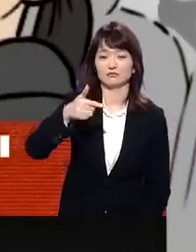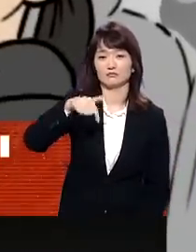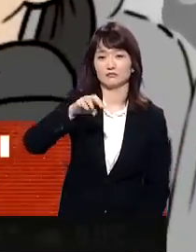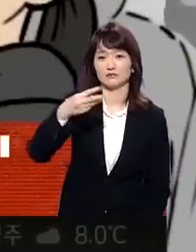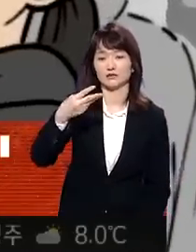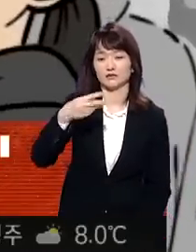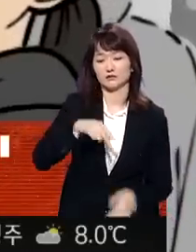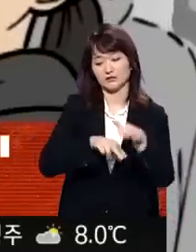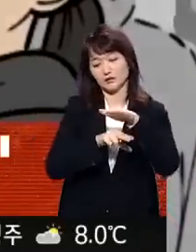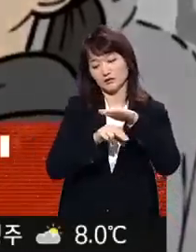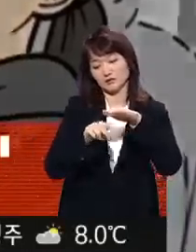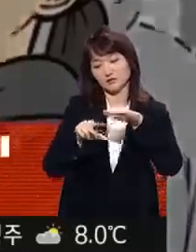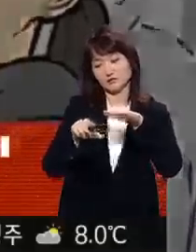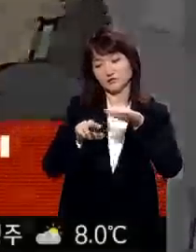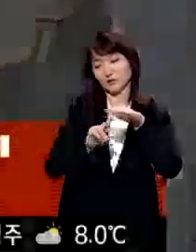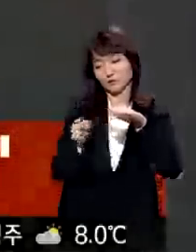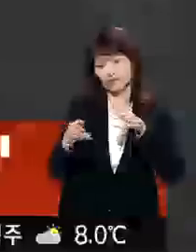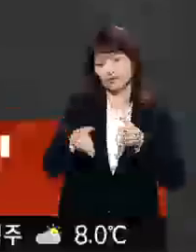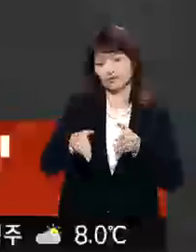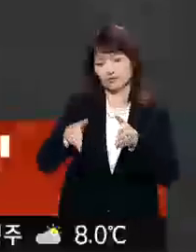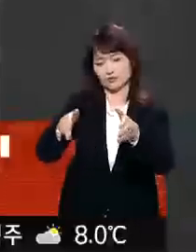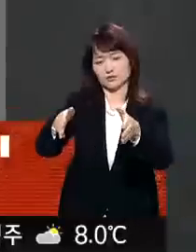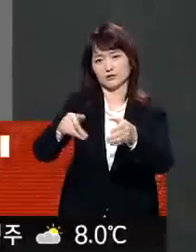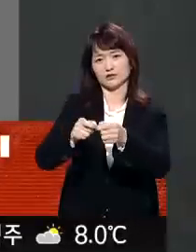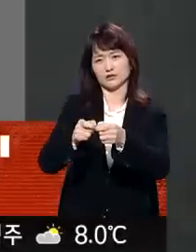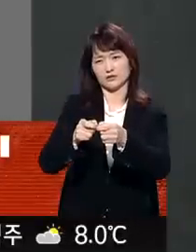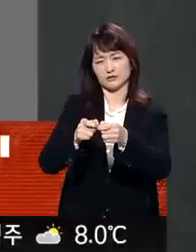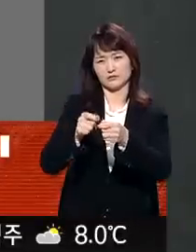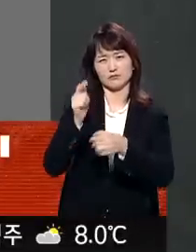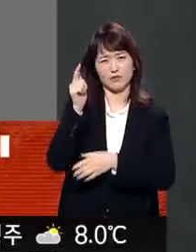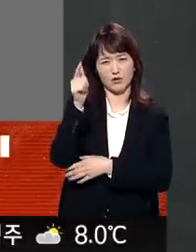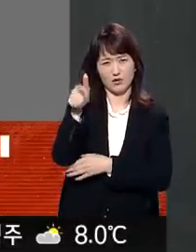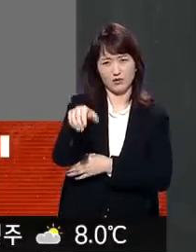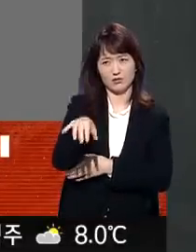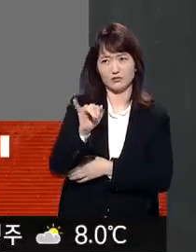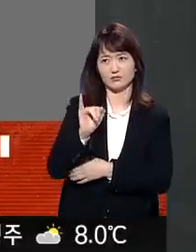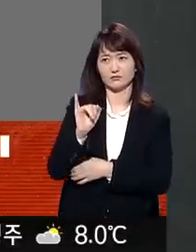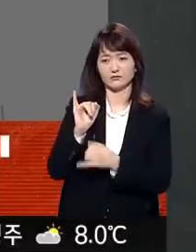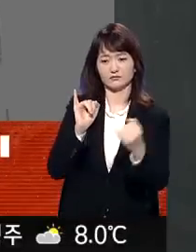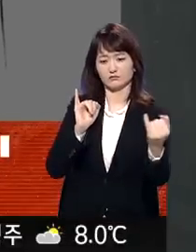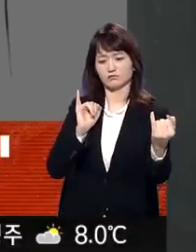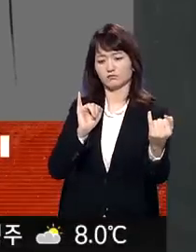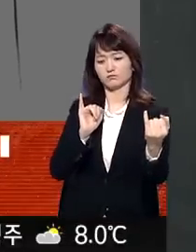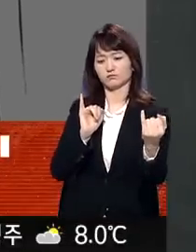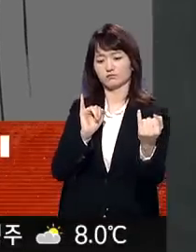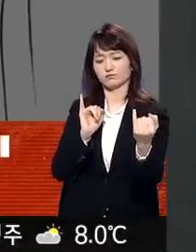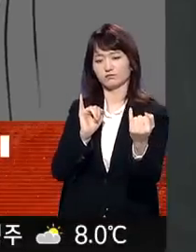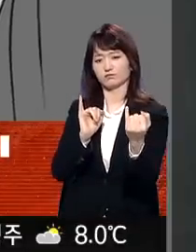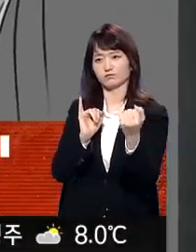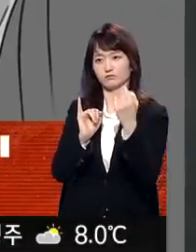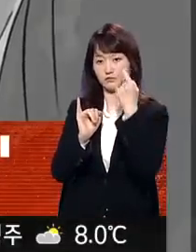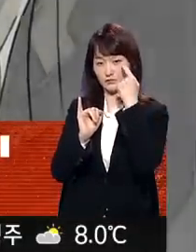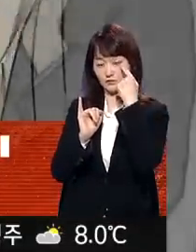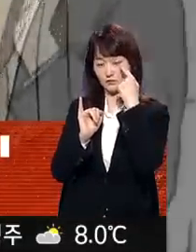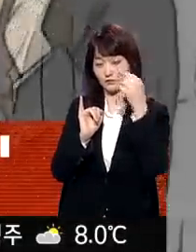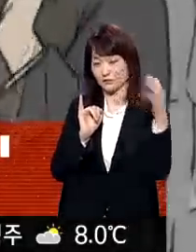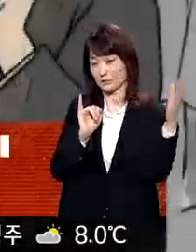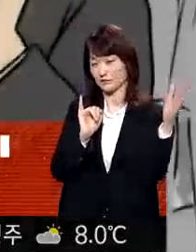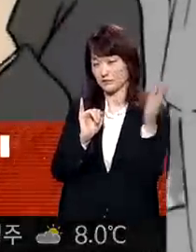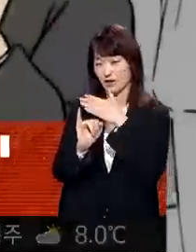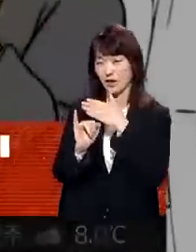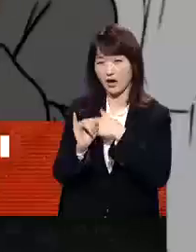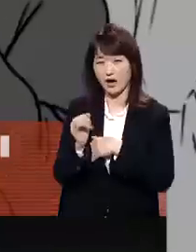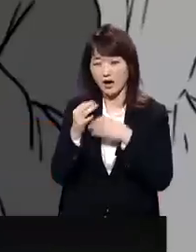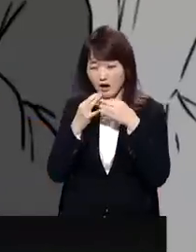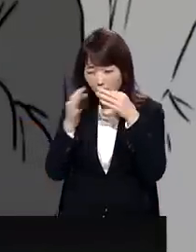멀긴 합니다. 자, 가해자가 가면서 오는 여성을 상대로 해서 눈가를 때렸기 때문에 맞은 피해자는 눈이 고통이 심하니까 그 소리